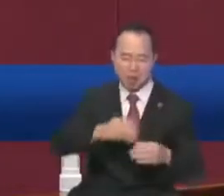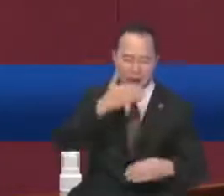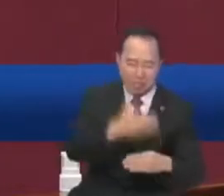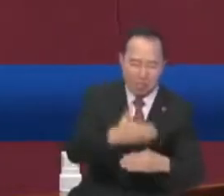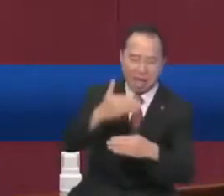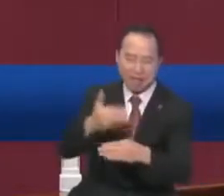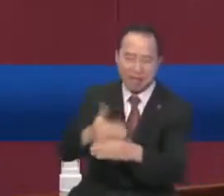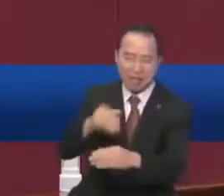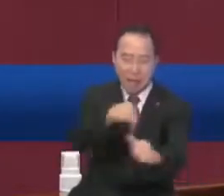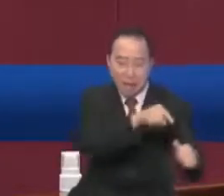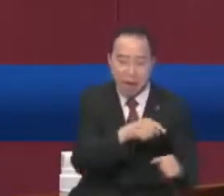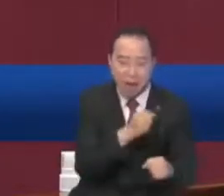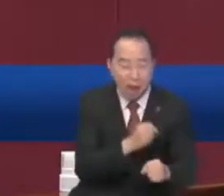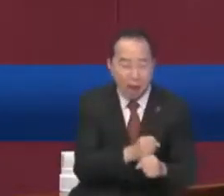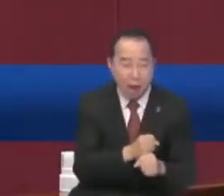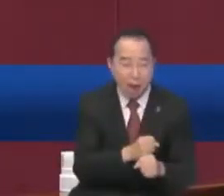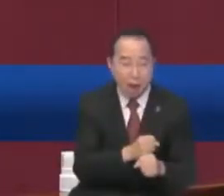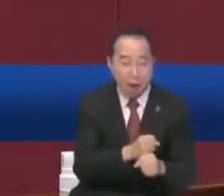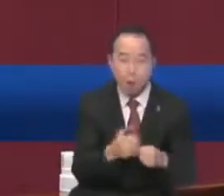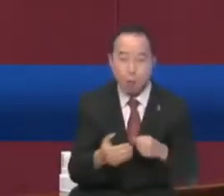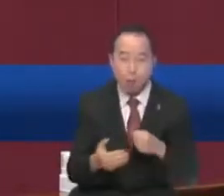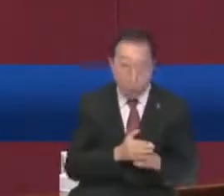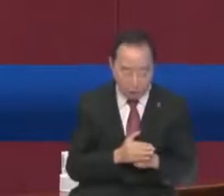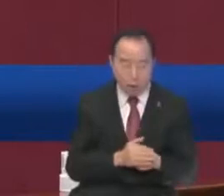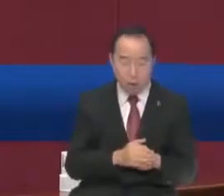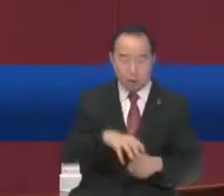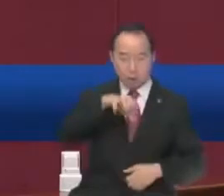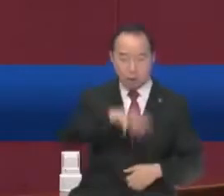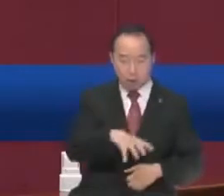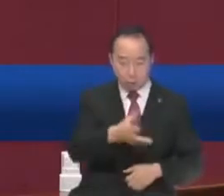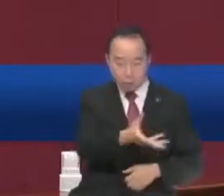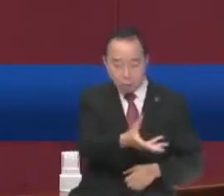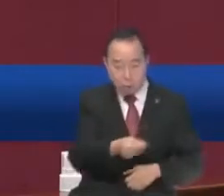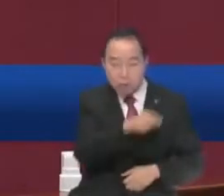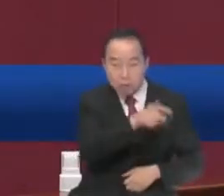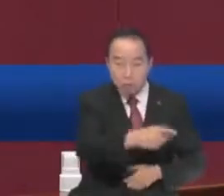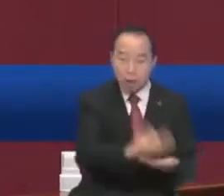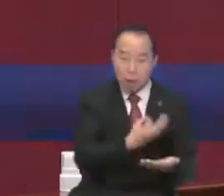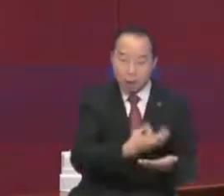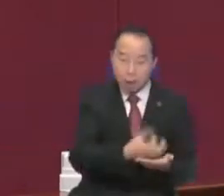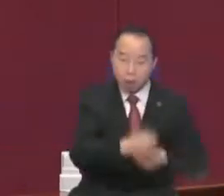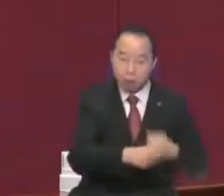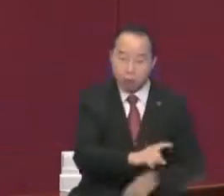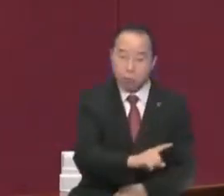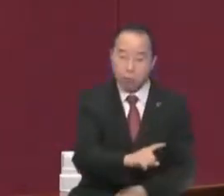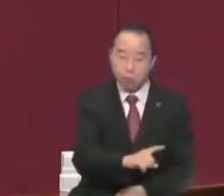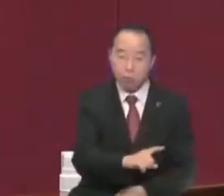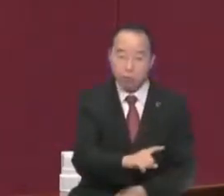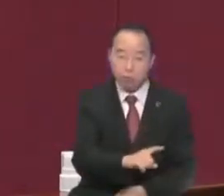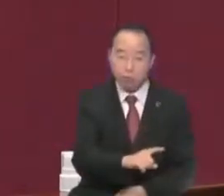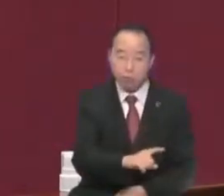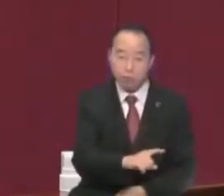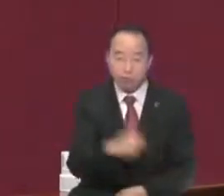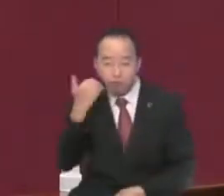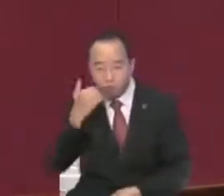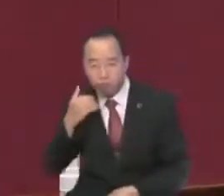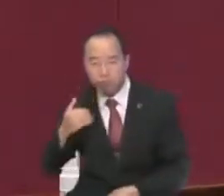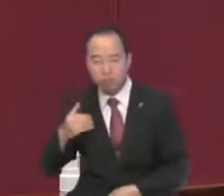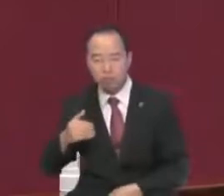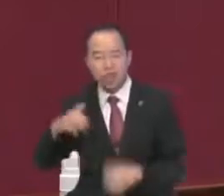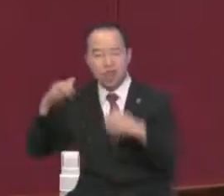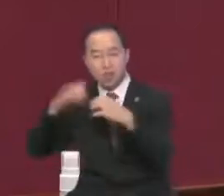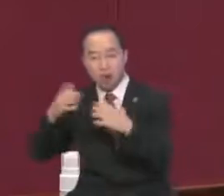강제하면서 왜 임대소득만 보장되어야 합니까? 누구는 전시 통제하에 의무로 살고